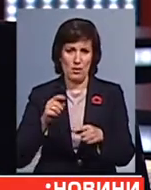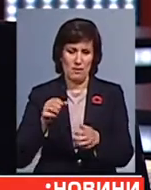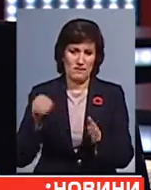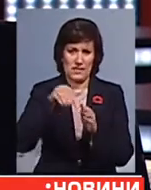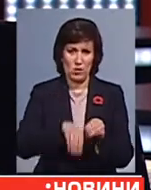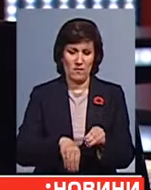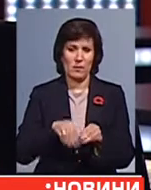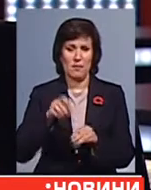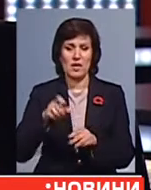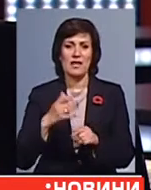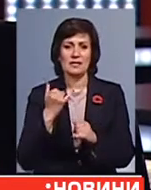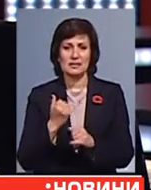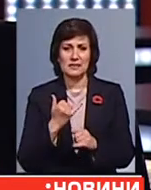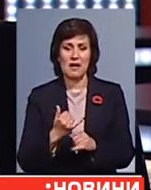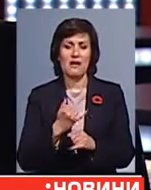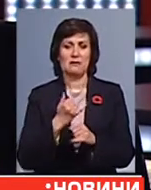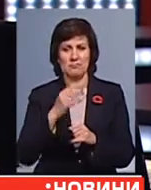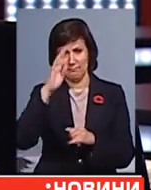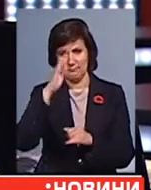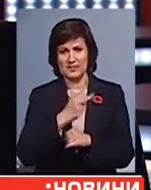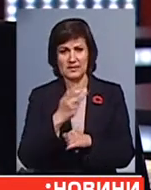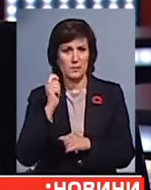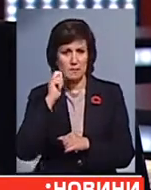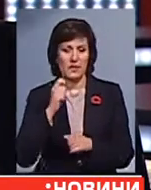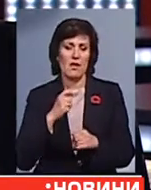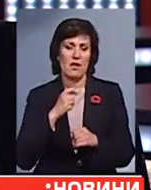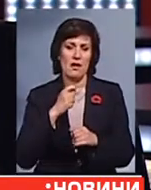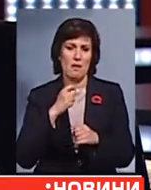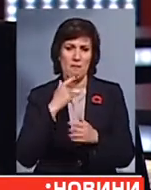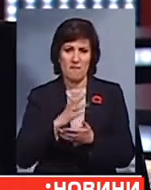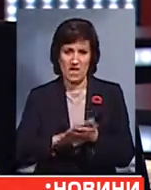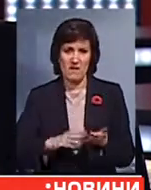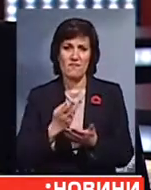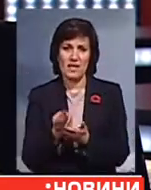24-річний армієць зараз у лікарні Сєвєродонецька з численними осколковими пораненнями.